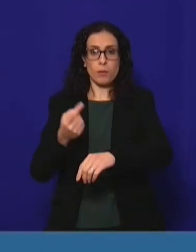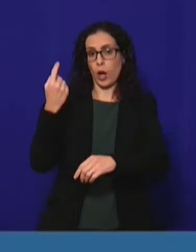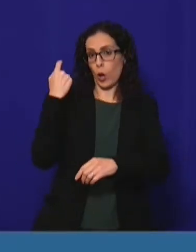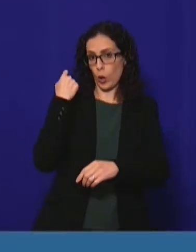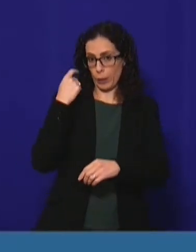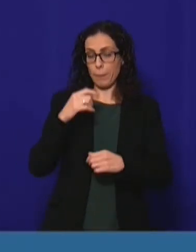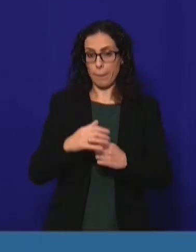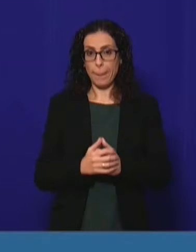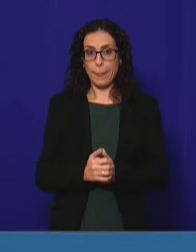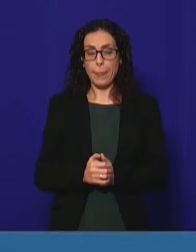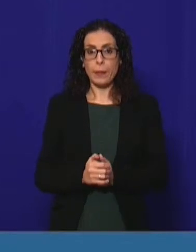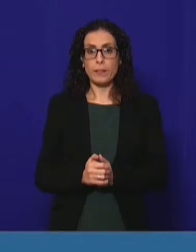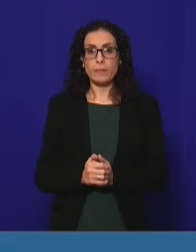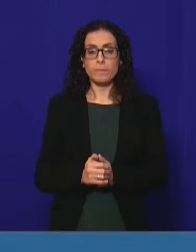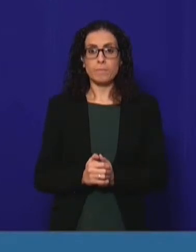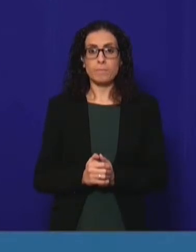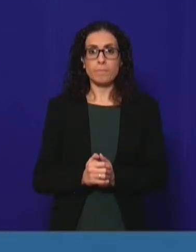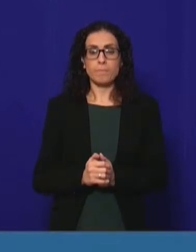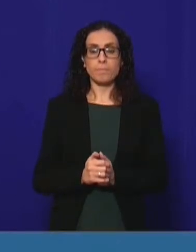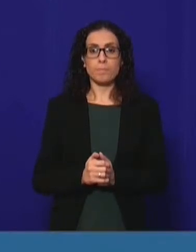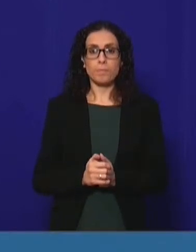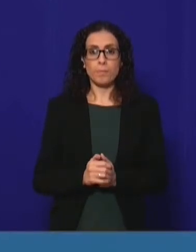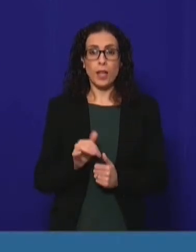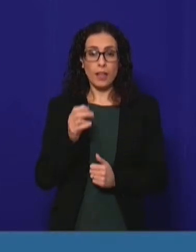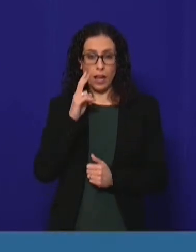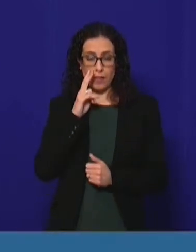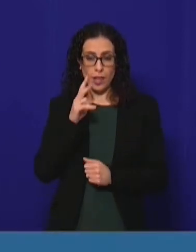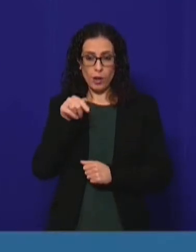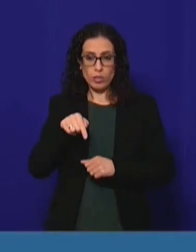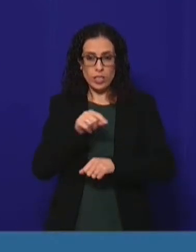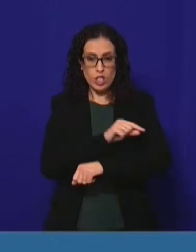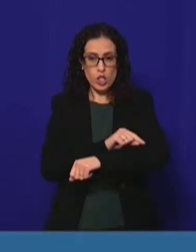mal-ġimgħa ta' qabel. Jekk inħarsu lejn il-moving average